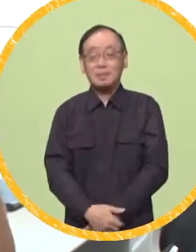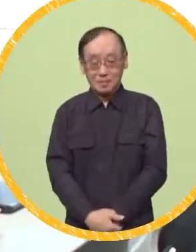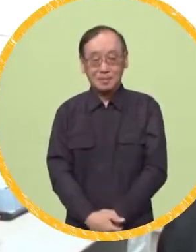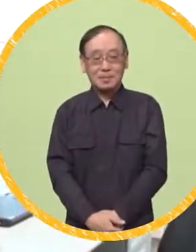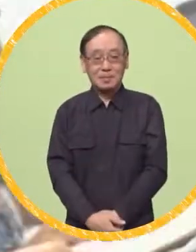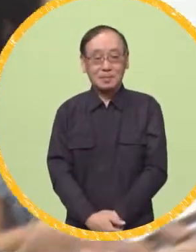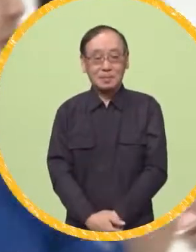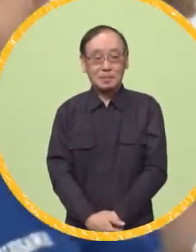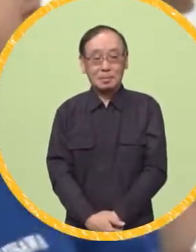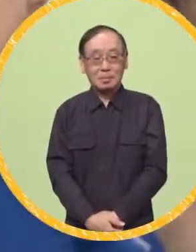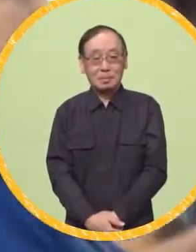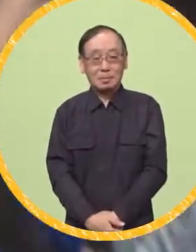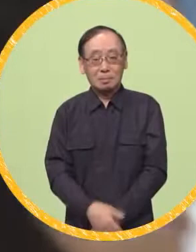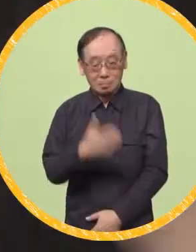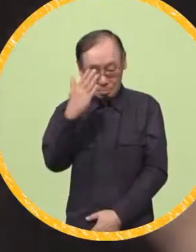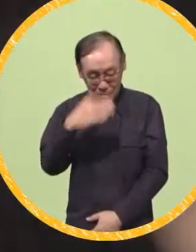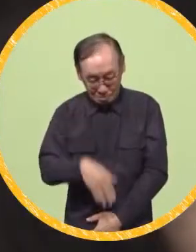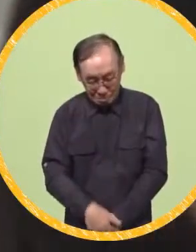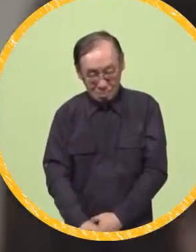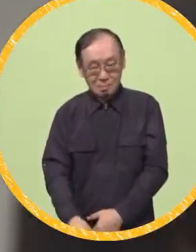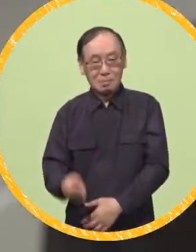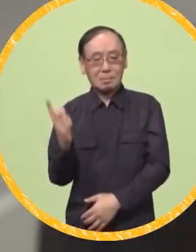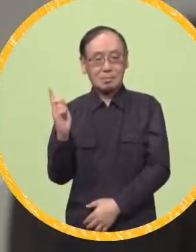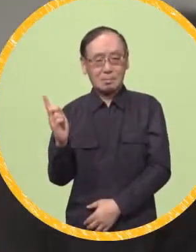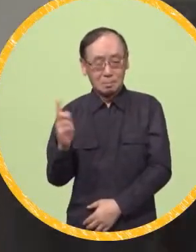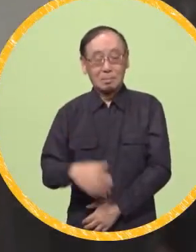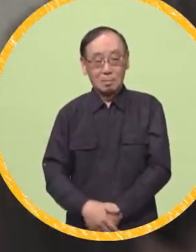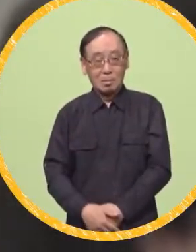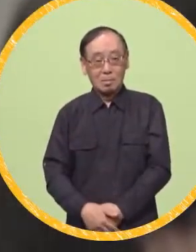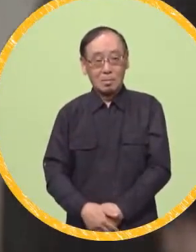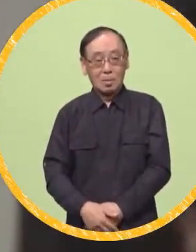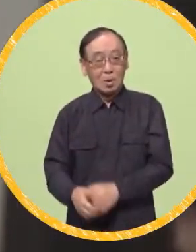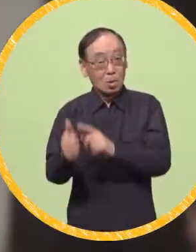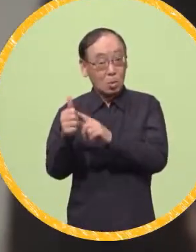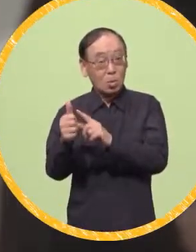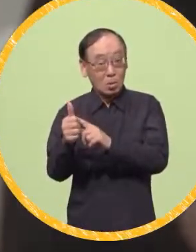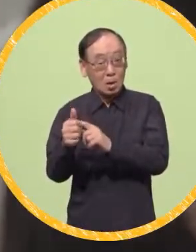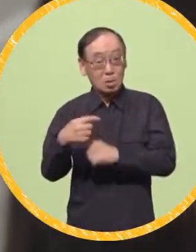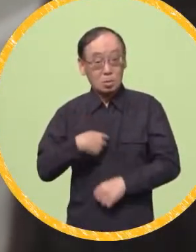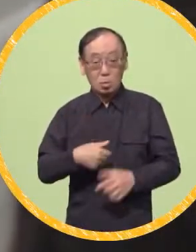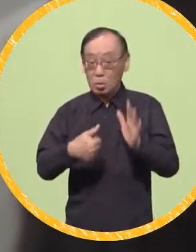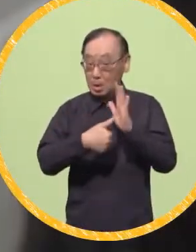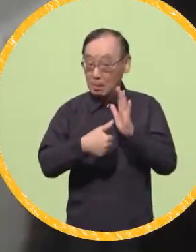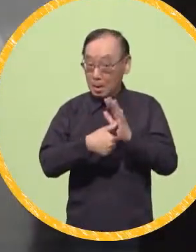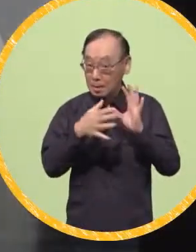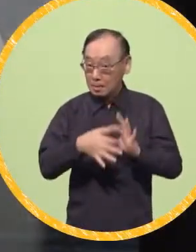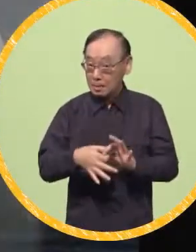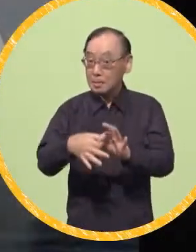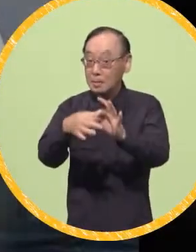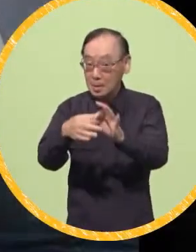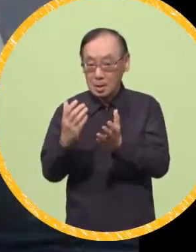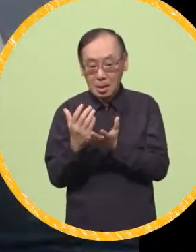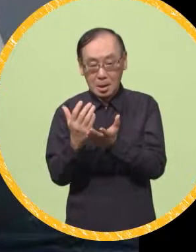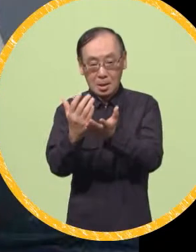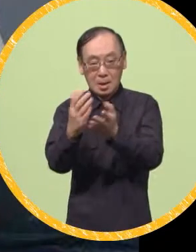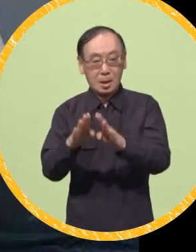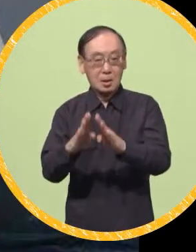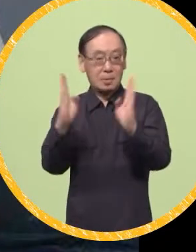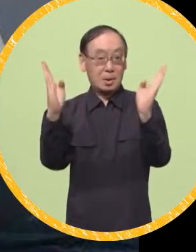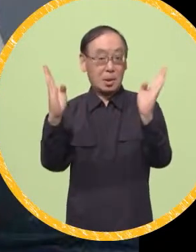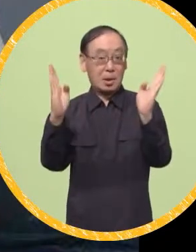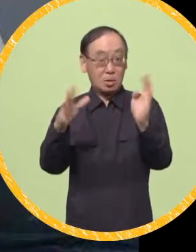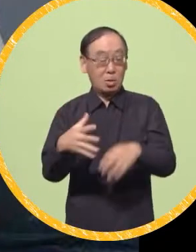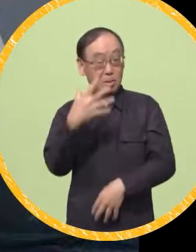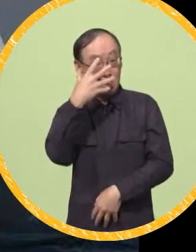ございますそうなんです海上さんは自らの苗字がきっかけでセーリング競技を始めその